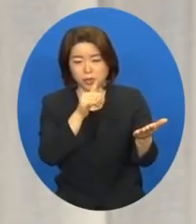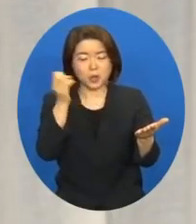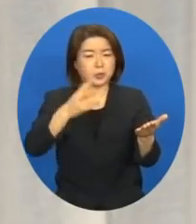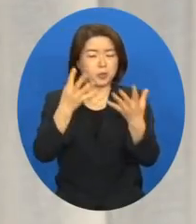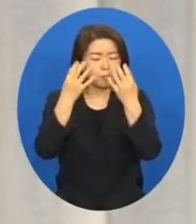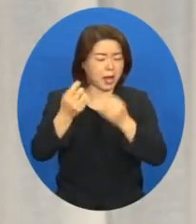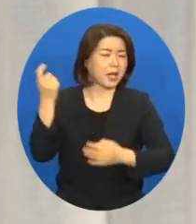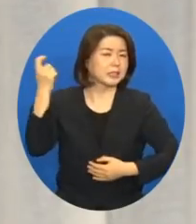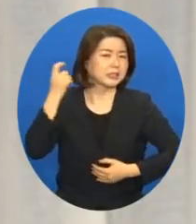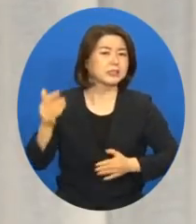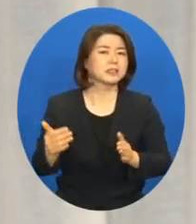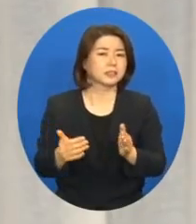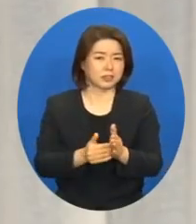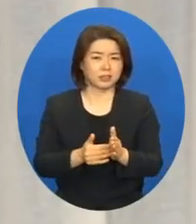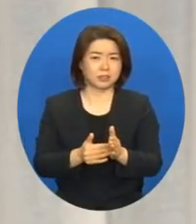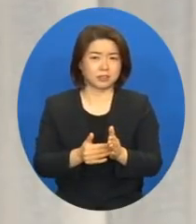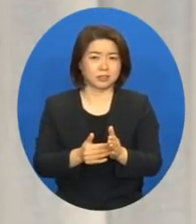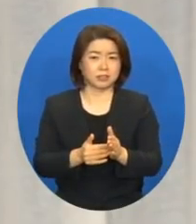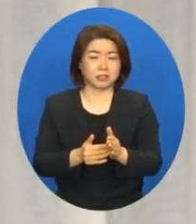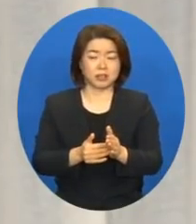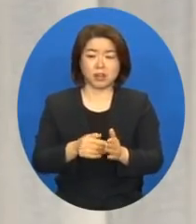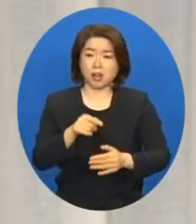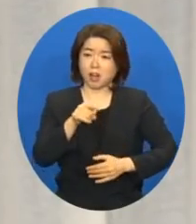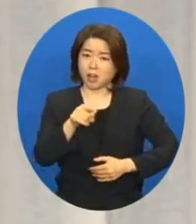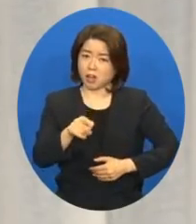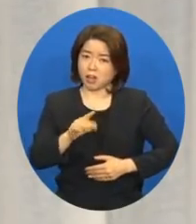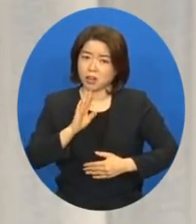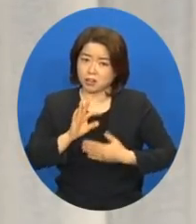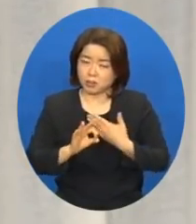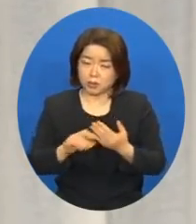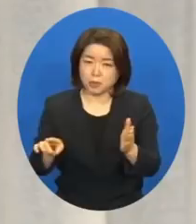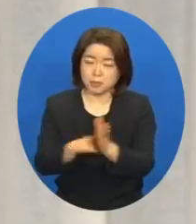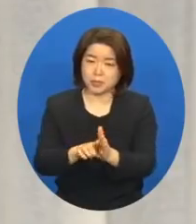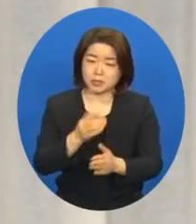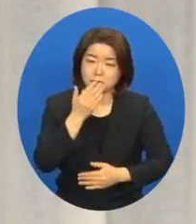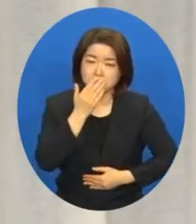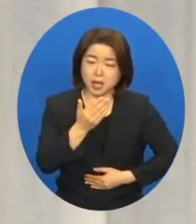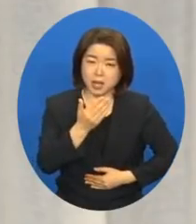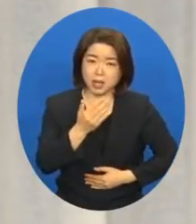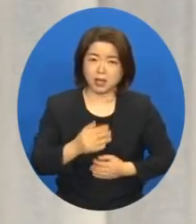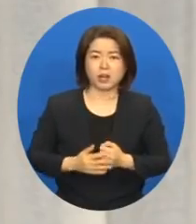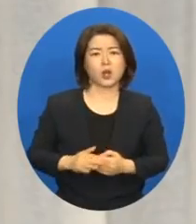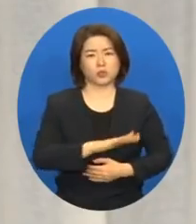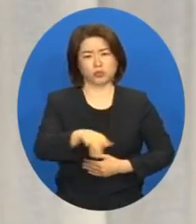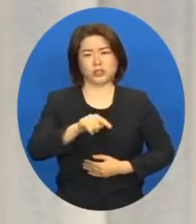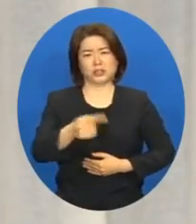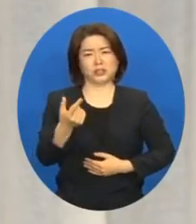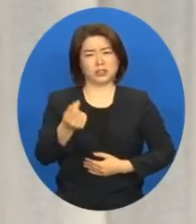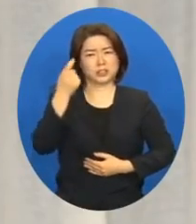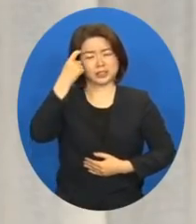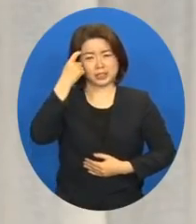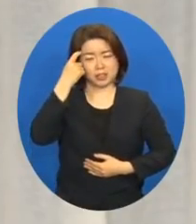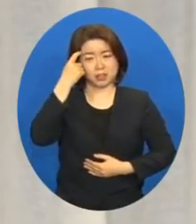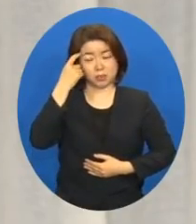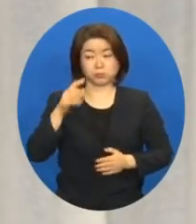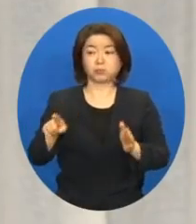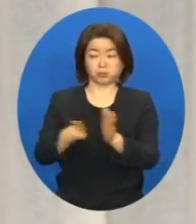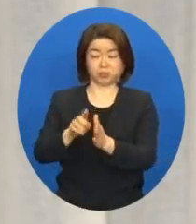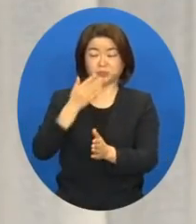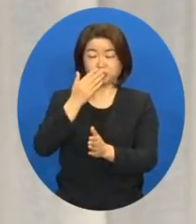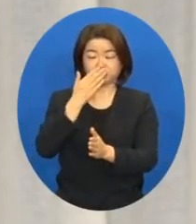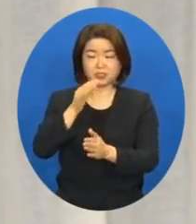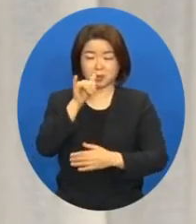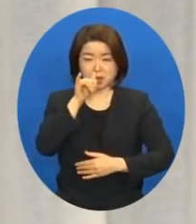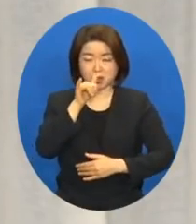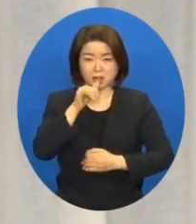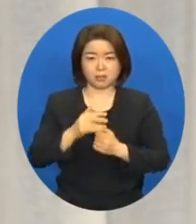들었어요. 근데 그러면 믿는 건가요? 우리는 그렇게 생각해요. 그냥 믿는다고. 예수님은